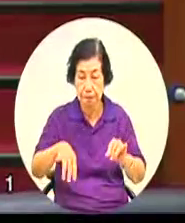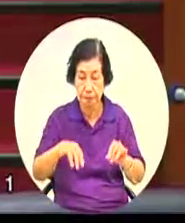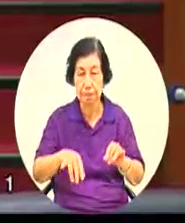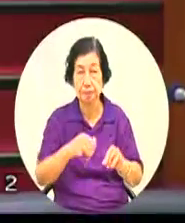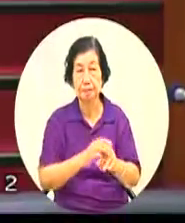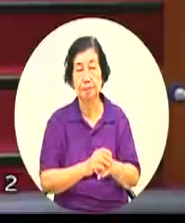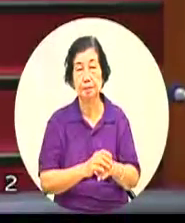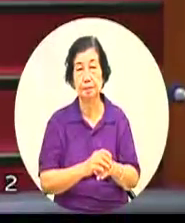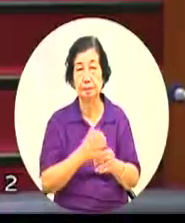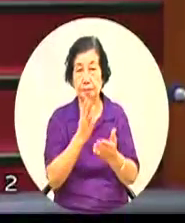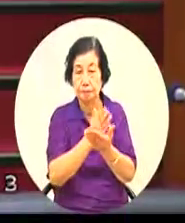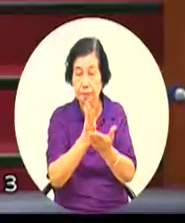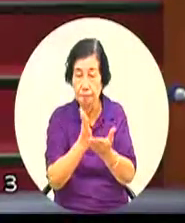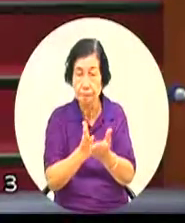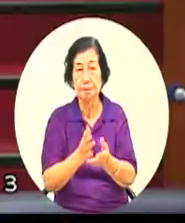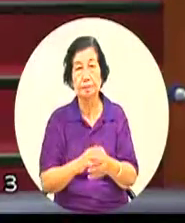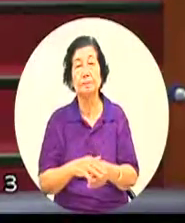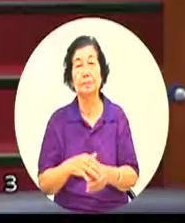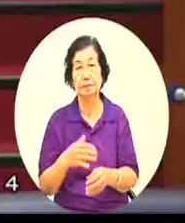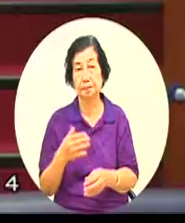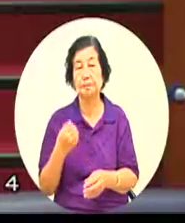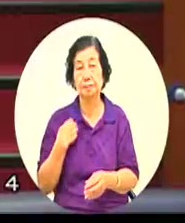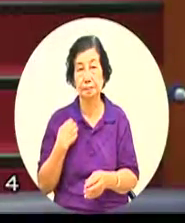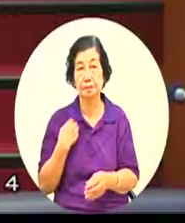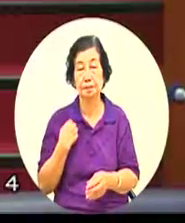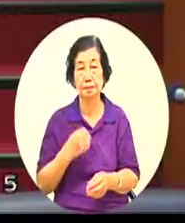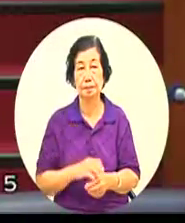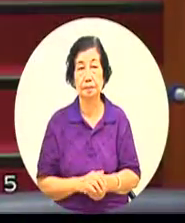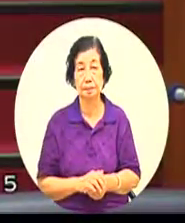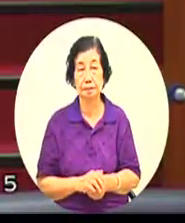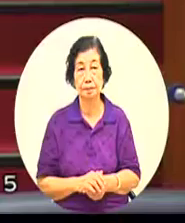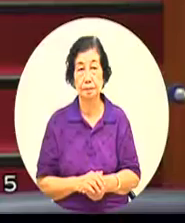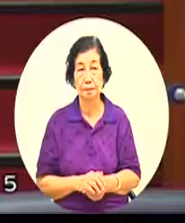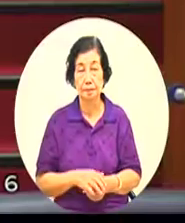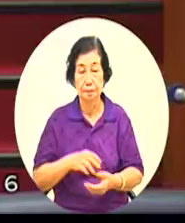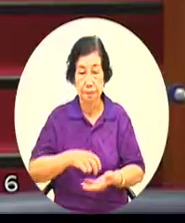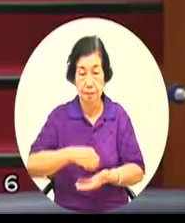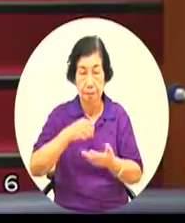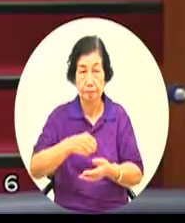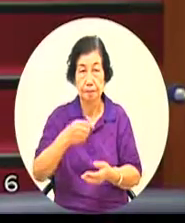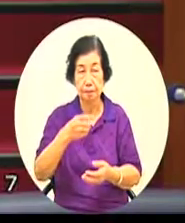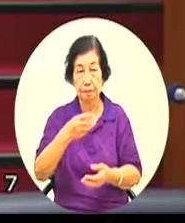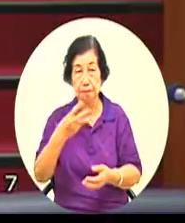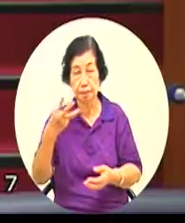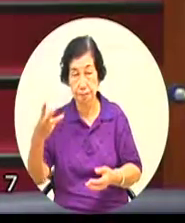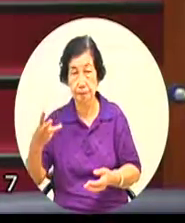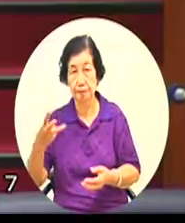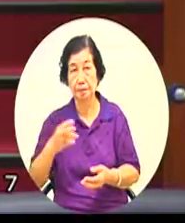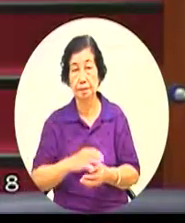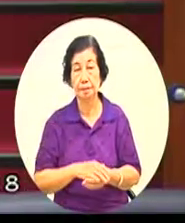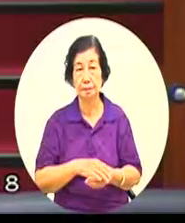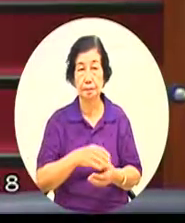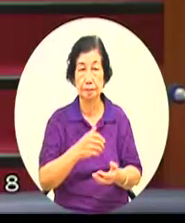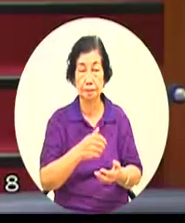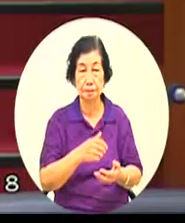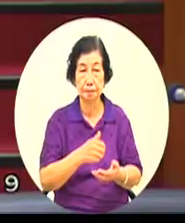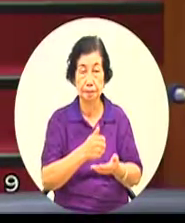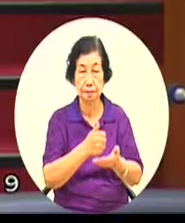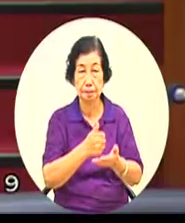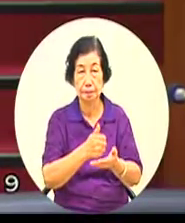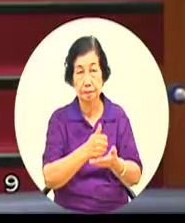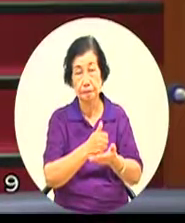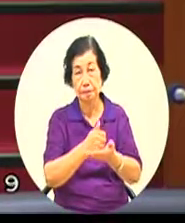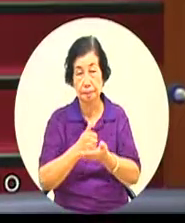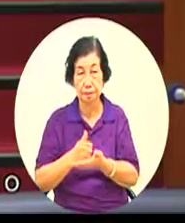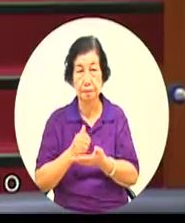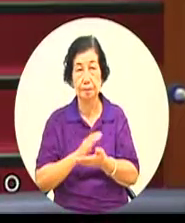以刚才我提到三次的会议，如果说没有邀请我们议员或者地方一些耆老或者甚至于